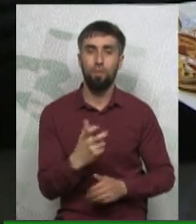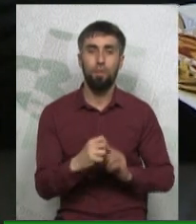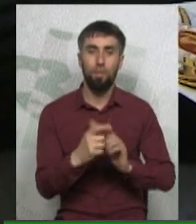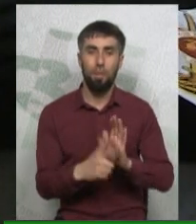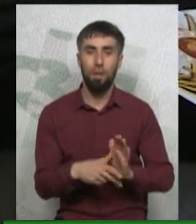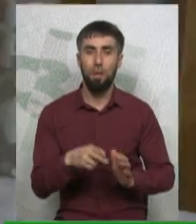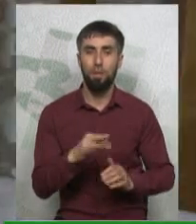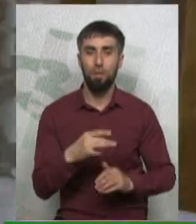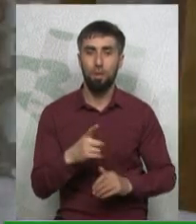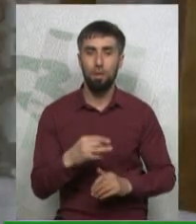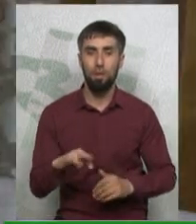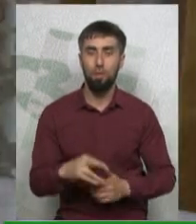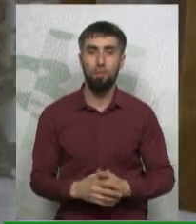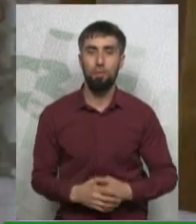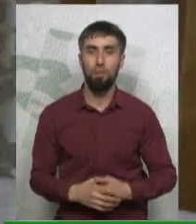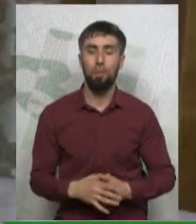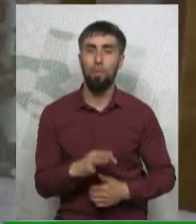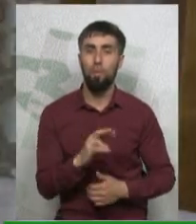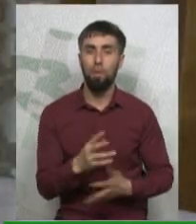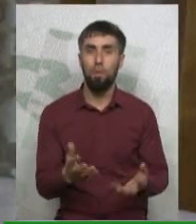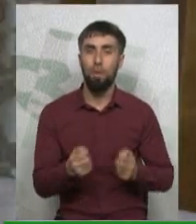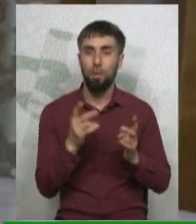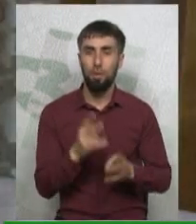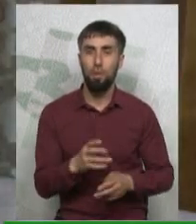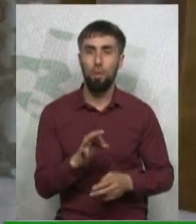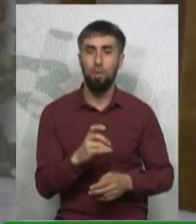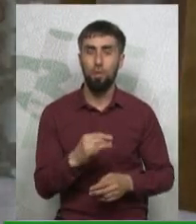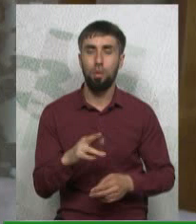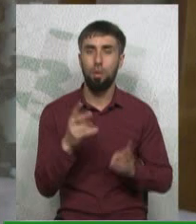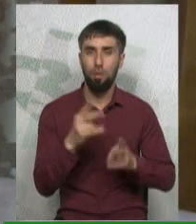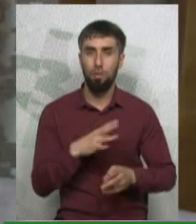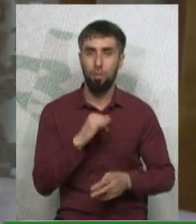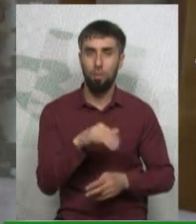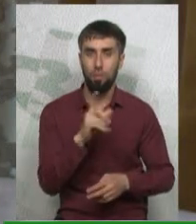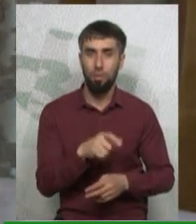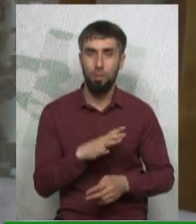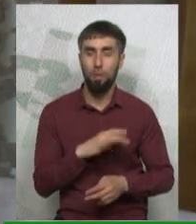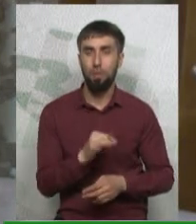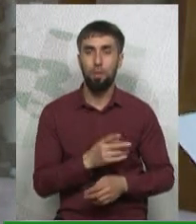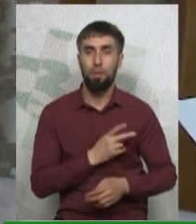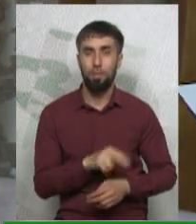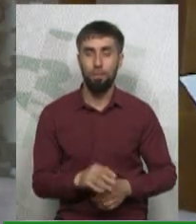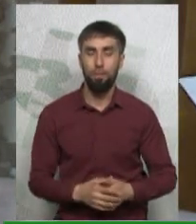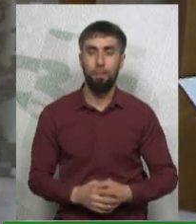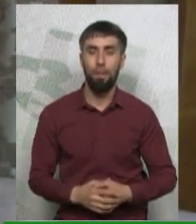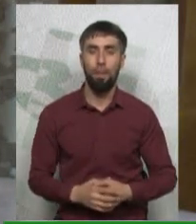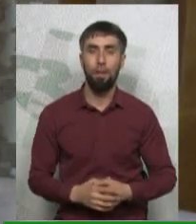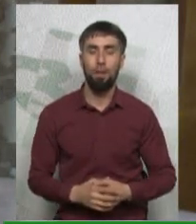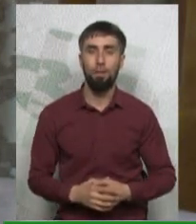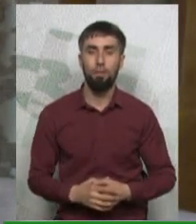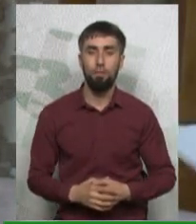стрелковой дивизии. Получено ранение, осколочное ранение у него было несовместимо с жизнью.